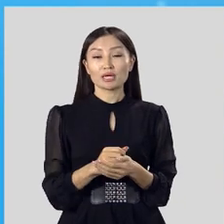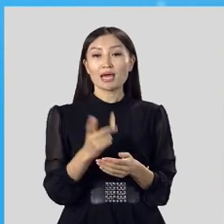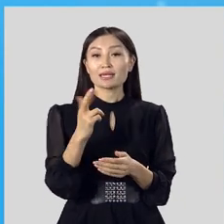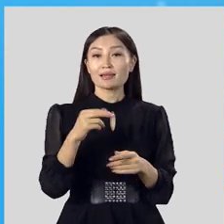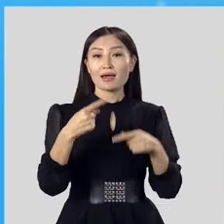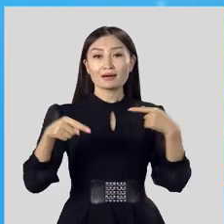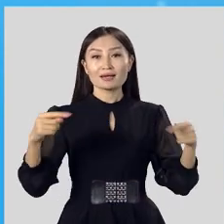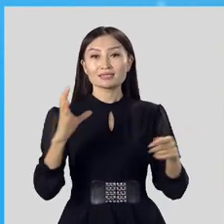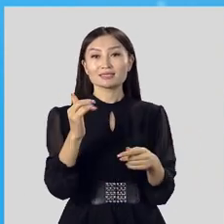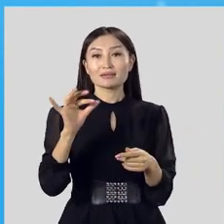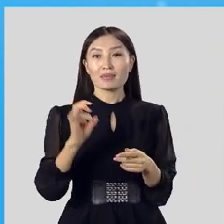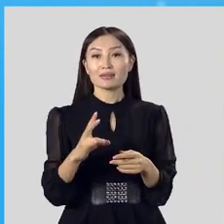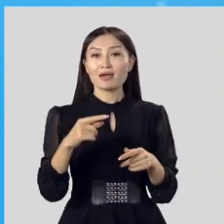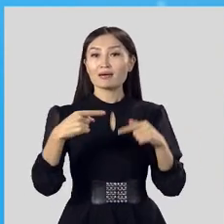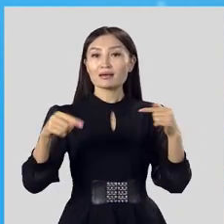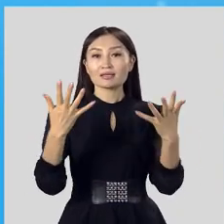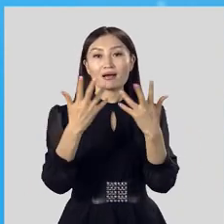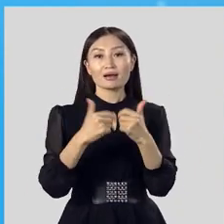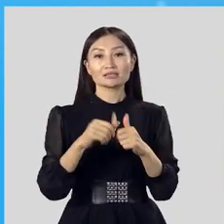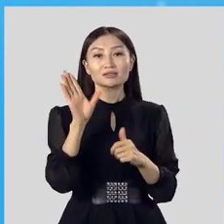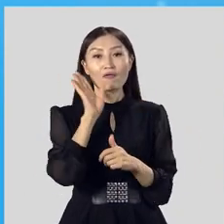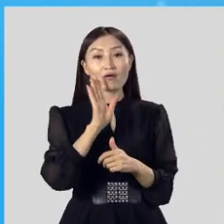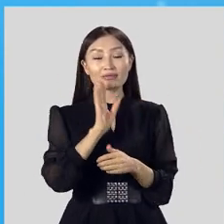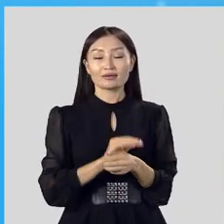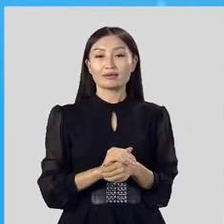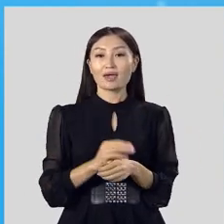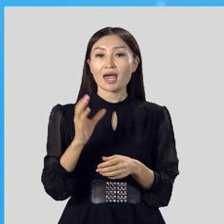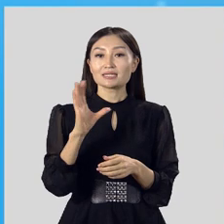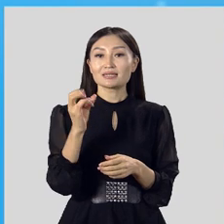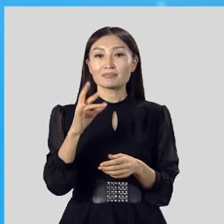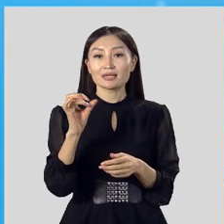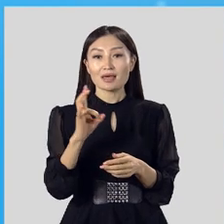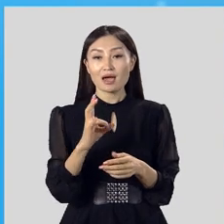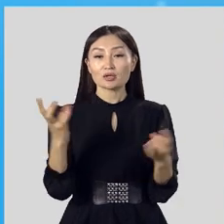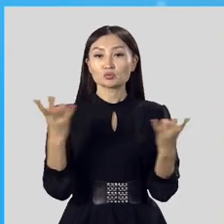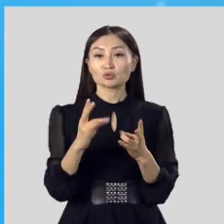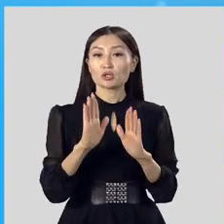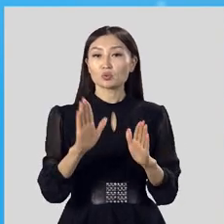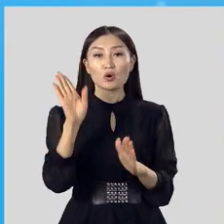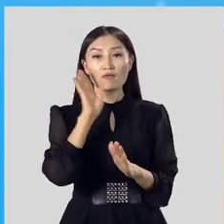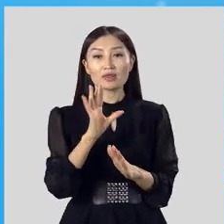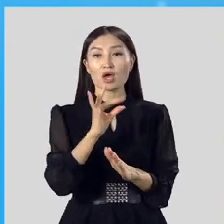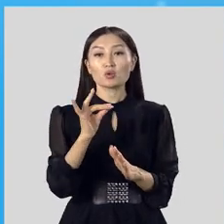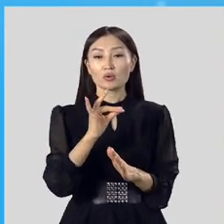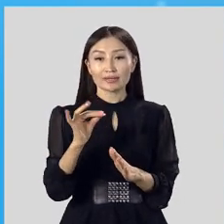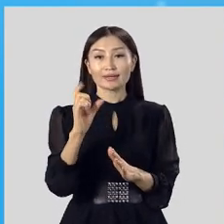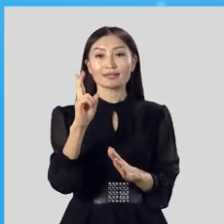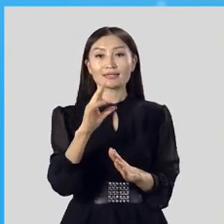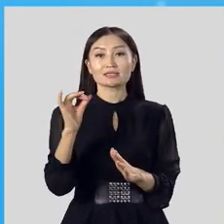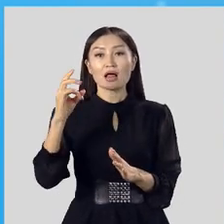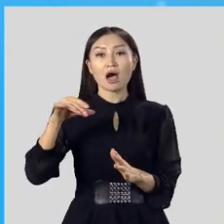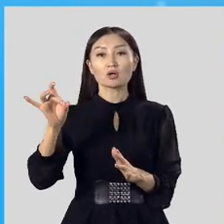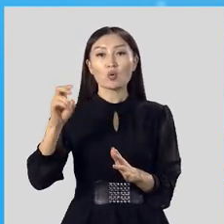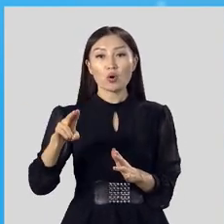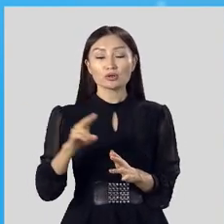Для разных семян нужно разное количество воды. Семенам нужна не только вода, но и кислород. Поэтому,